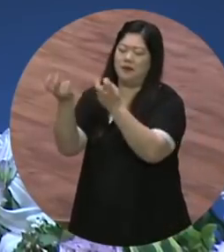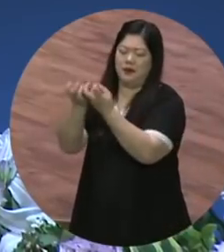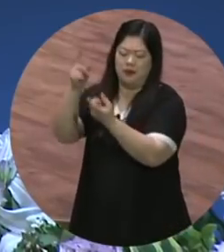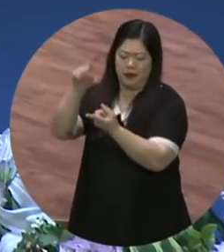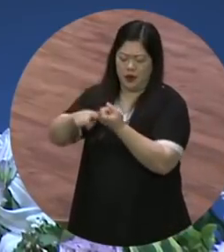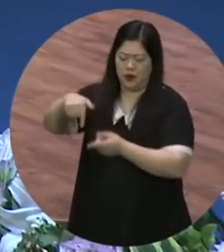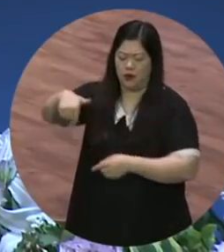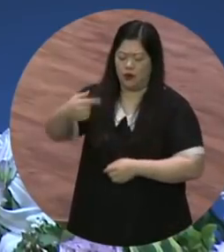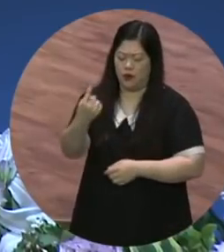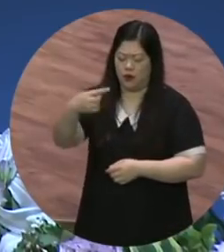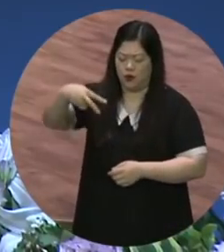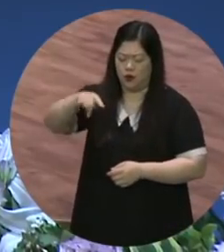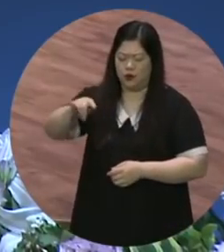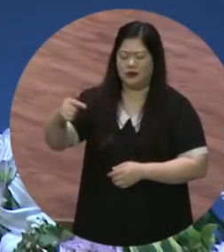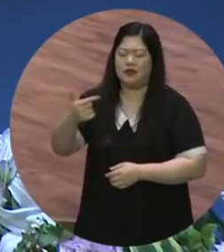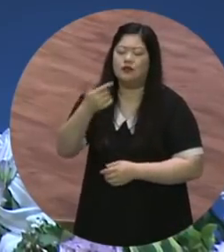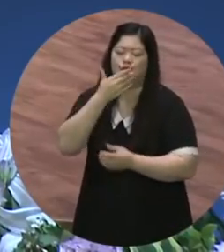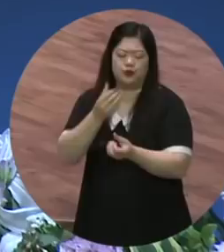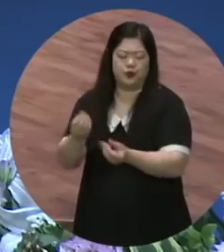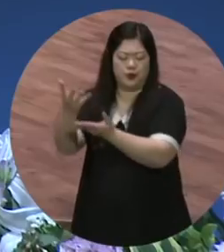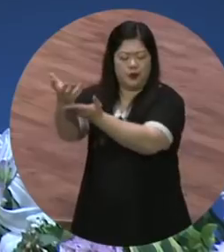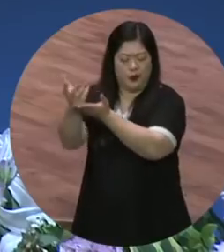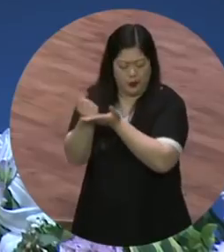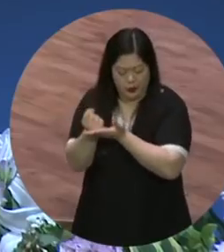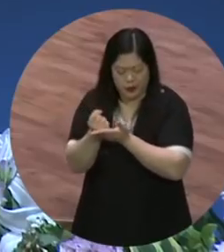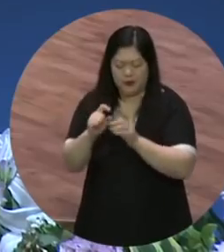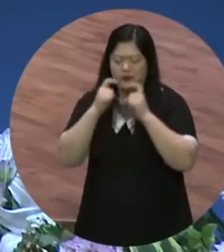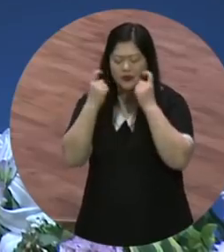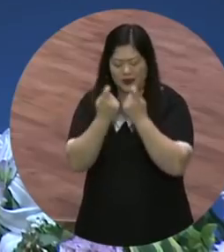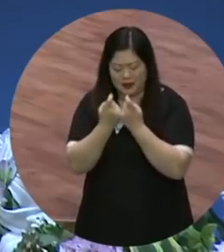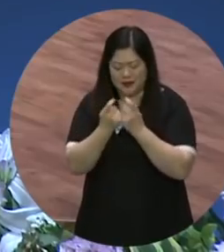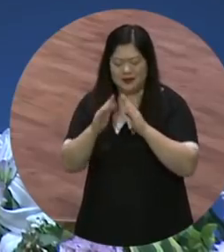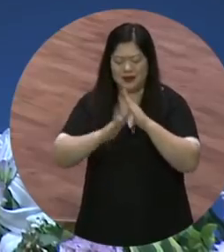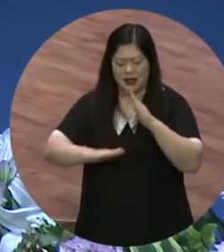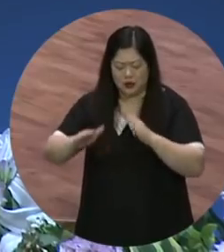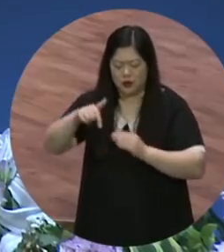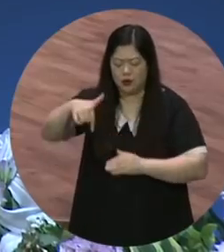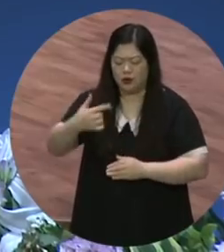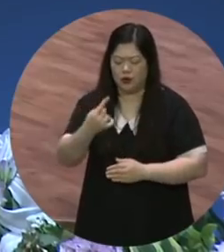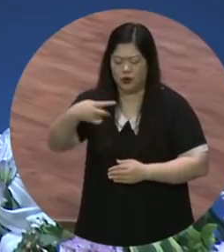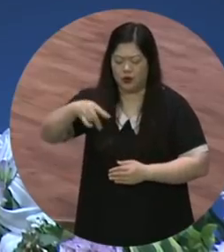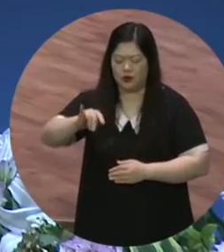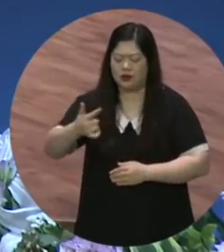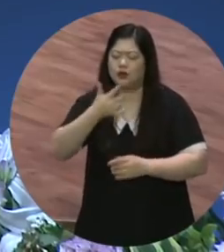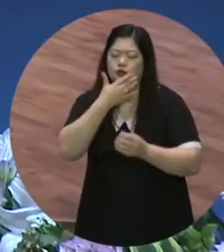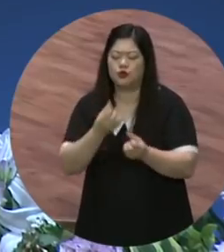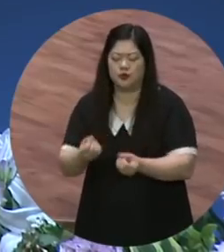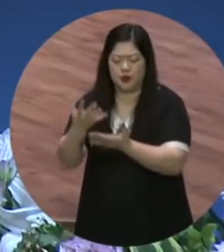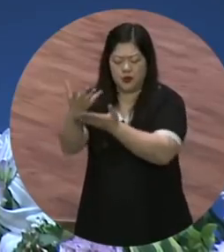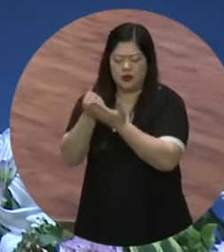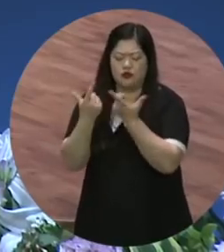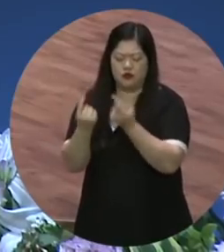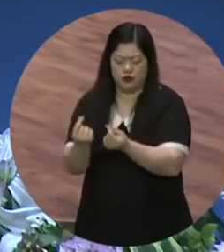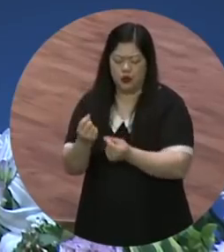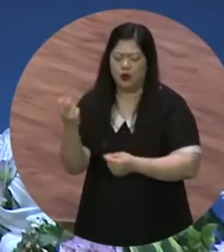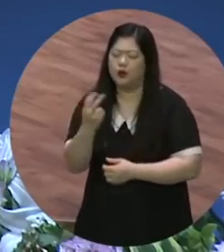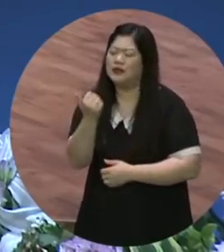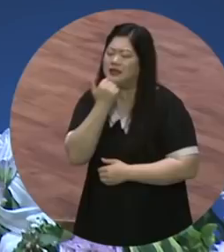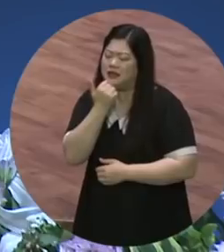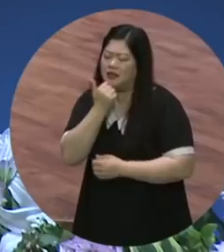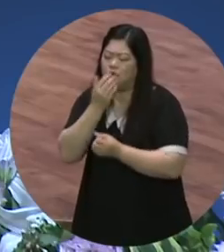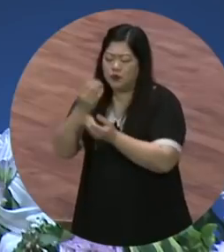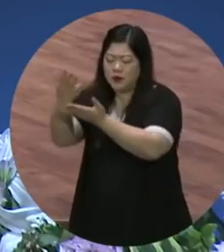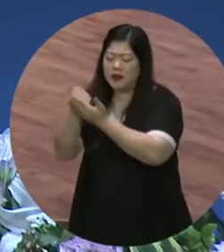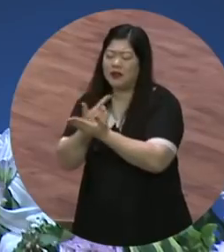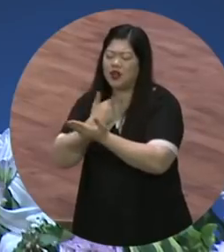것처럼 이 예물을 드린 모든 개인들 가정들을 고센의 축복이 임하게 하여 주시옵시고 이삭이 받았던 백년의 축복이 임하게